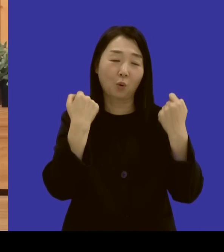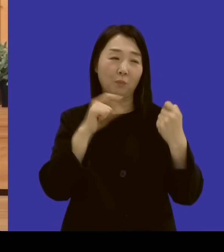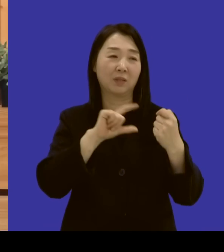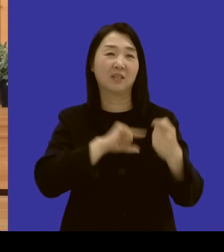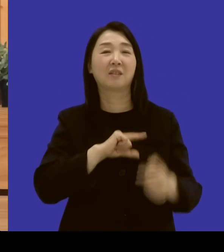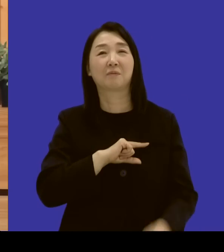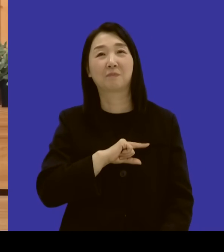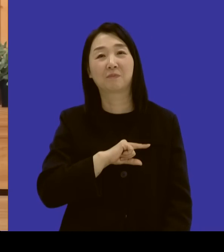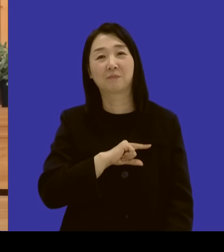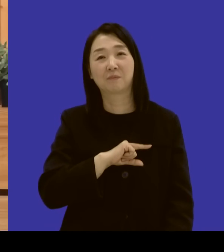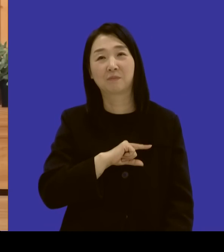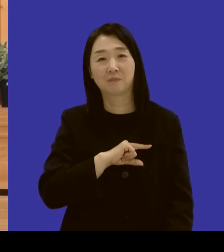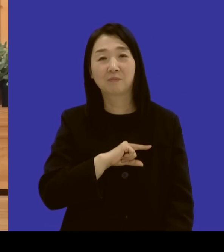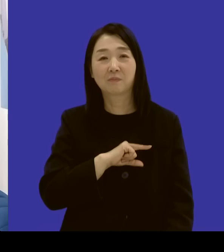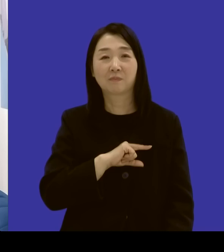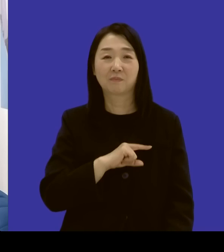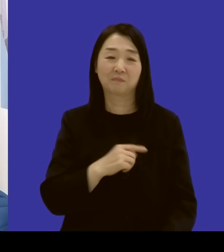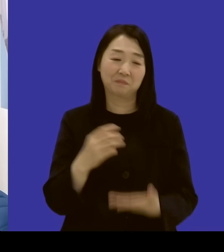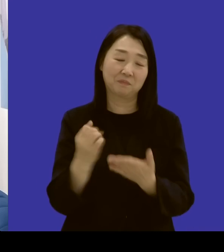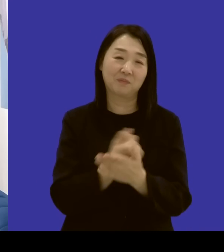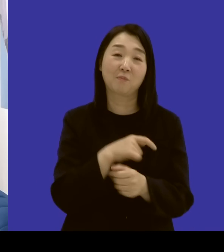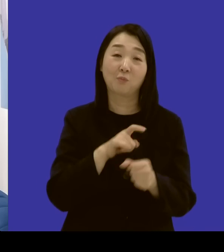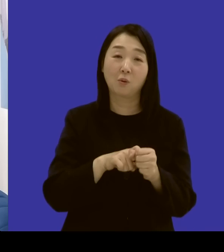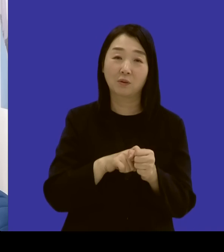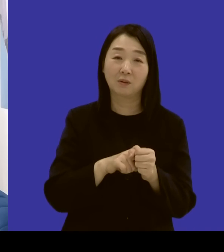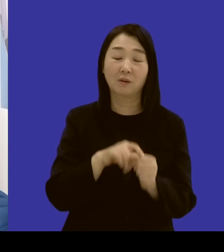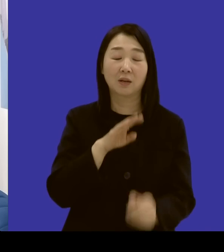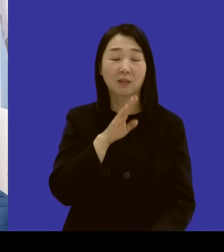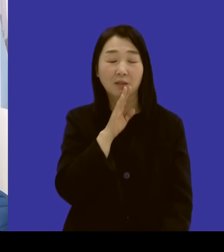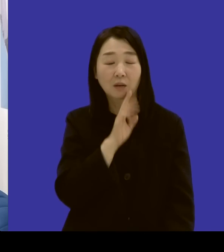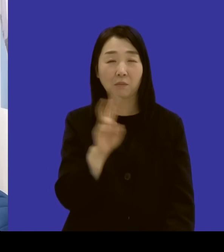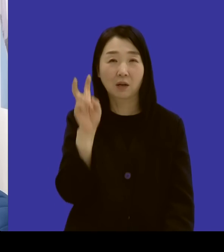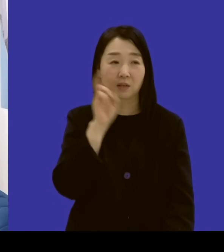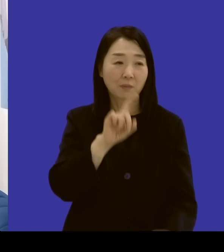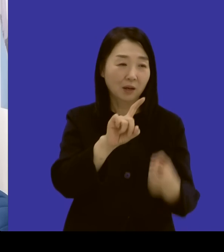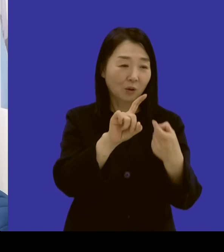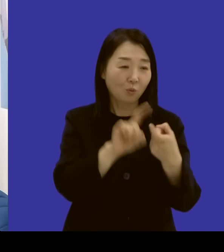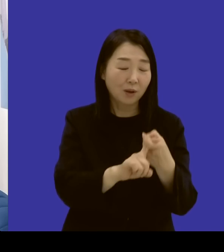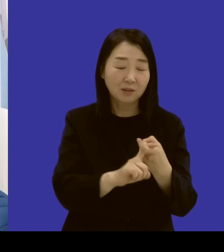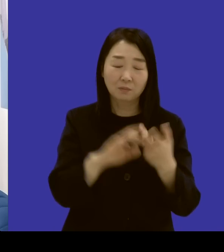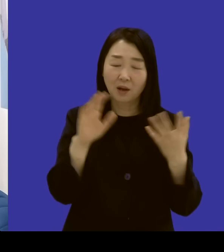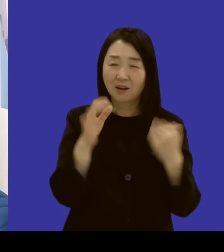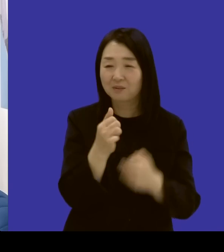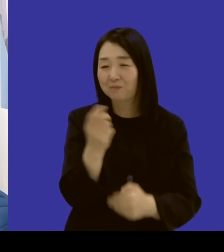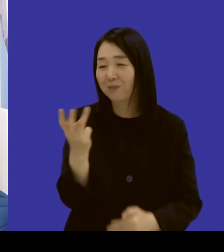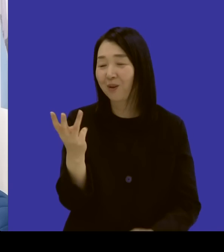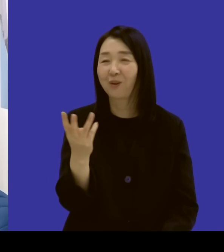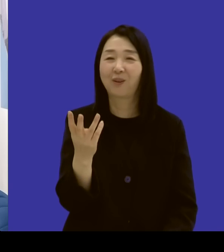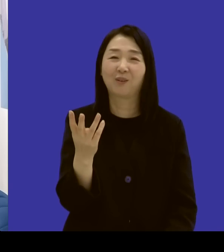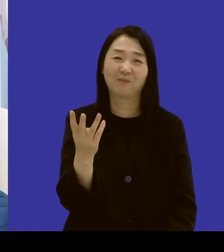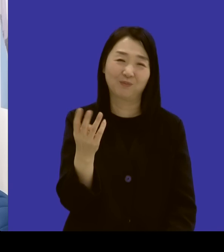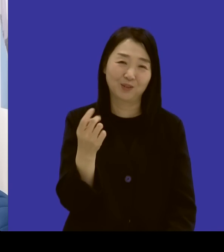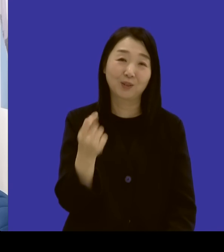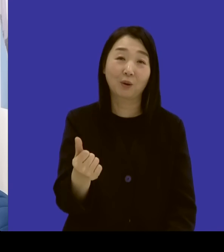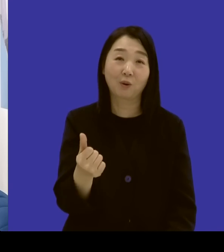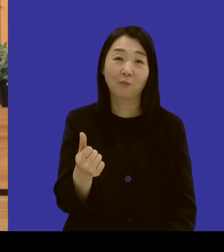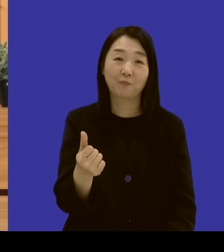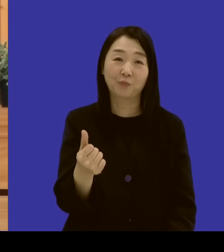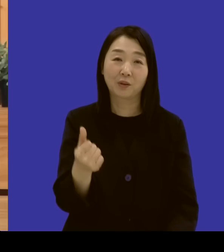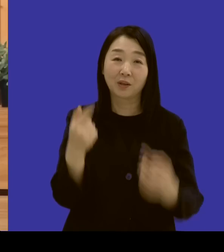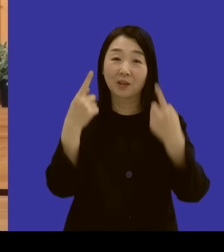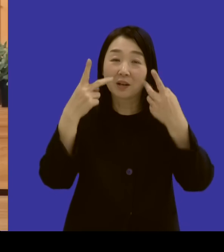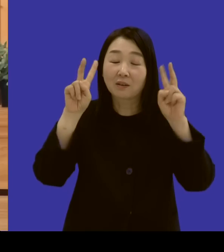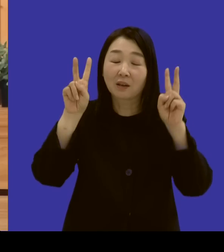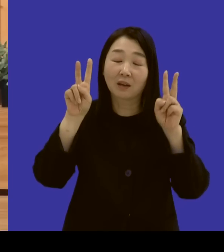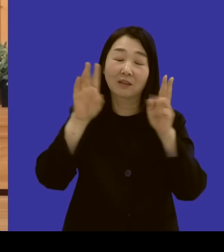이름을 보고 오는 거지 정말 음악에 관심이 있는 학생이 몇 안 됐었어요. 그래서 1, 2학년 때는 미팅하느라고 다 바빠요.